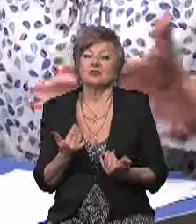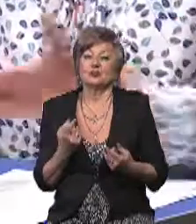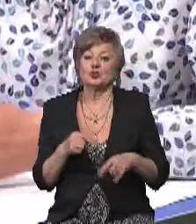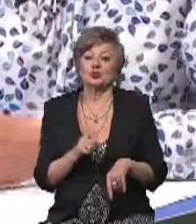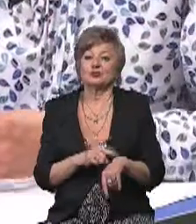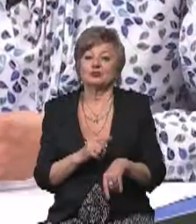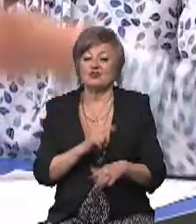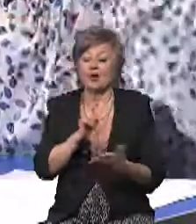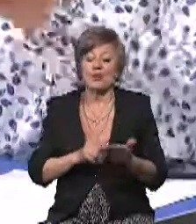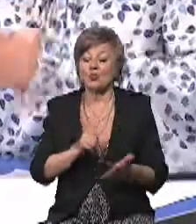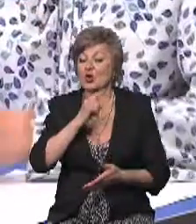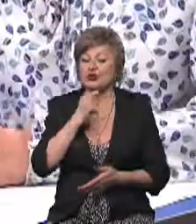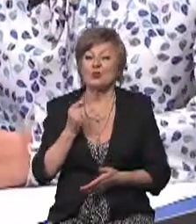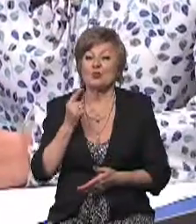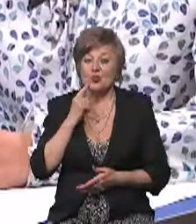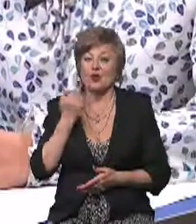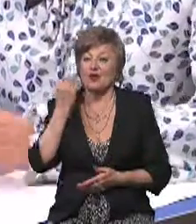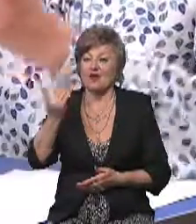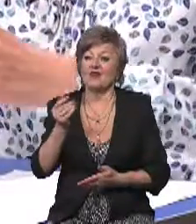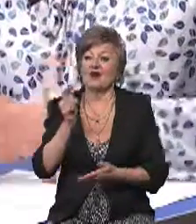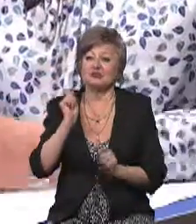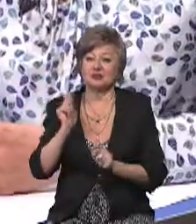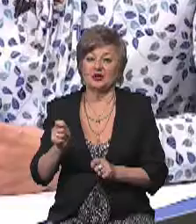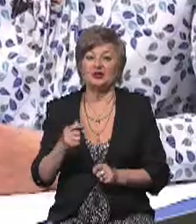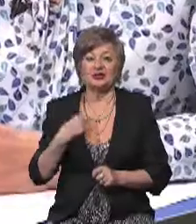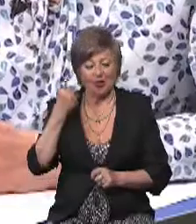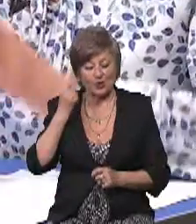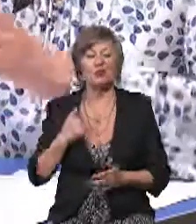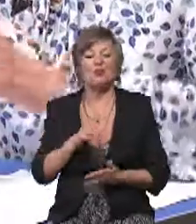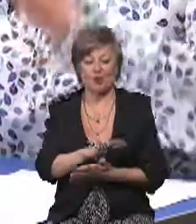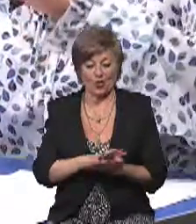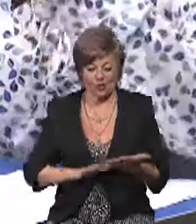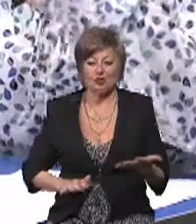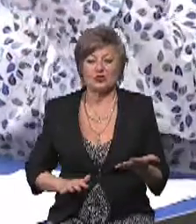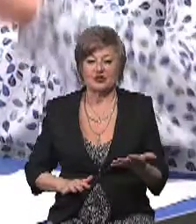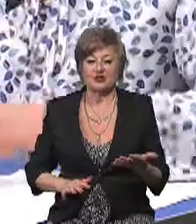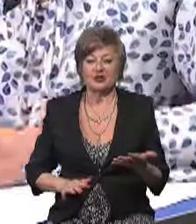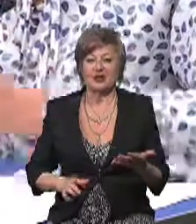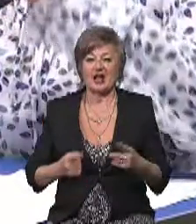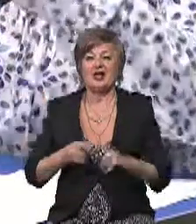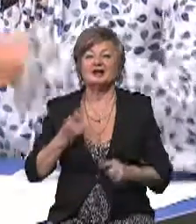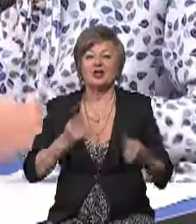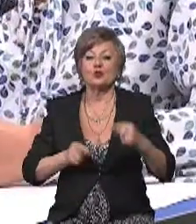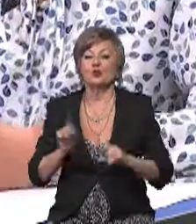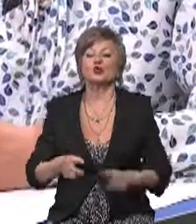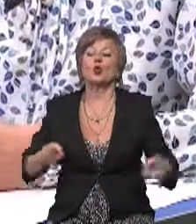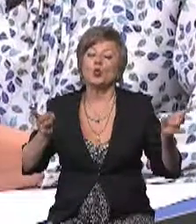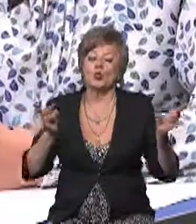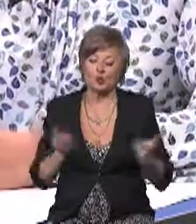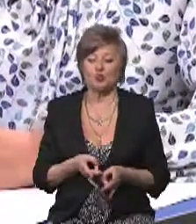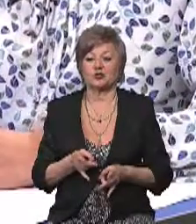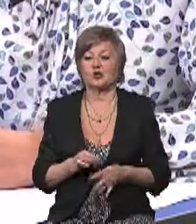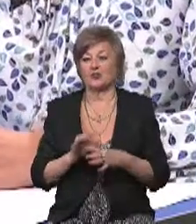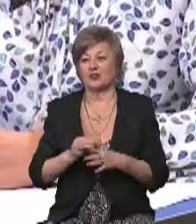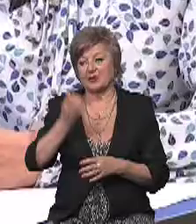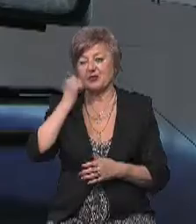мене дуже багато питань, які якраз з вами і хотілося обговорити. Я думаю, ще продовжимо. Дякую. Цю, бо це якраз та дискусія, яку треба вести і продовжити. Дякую